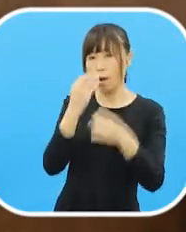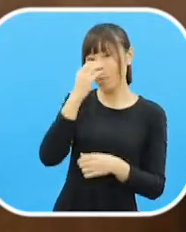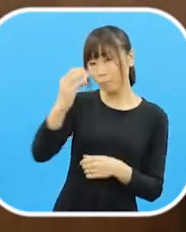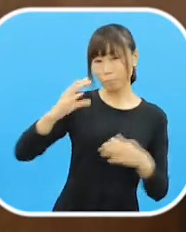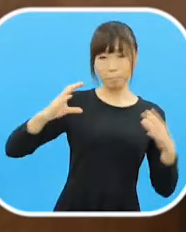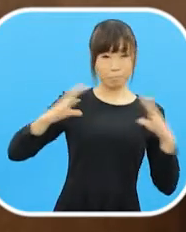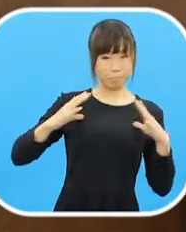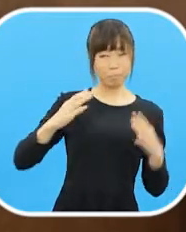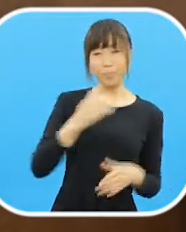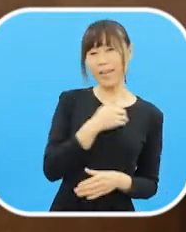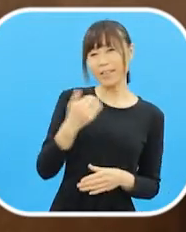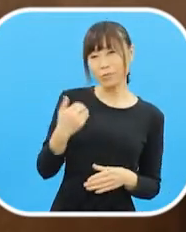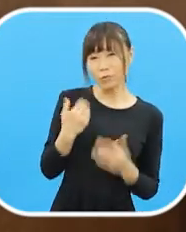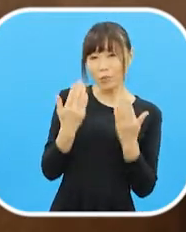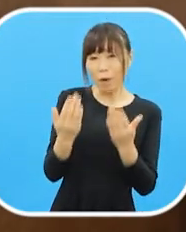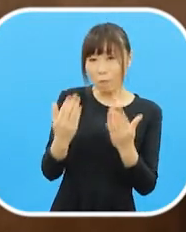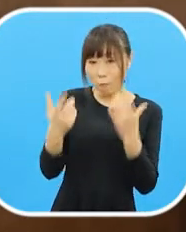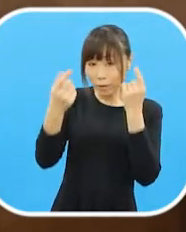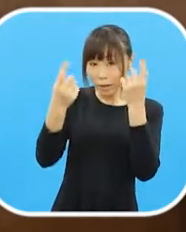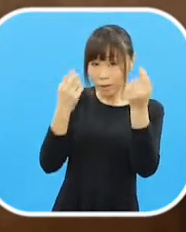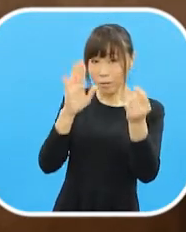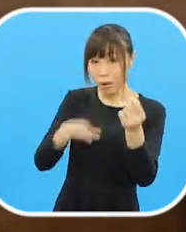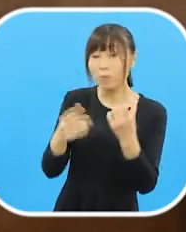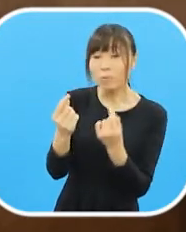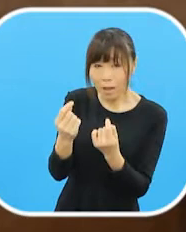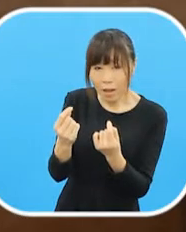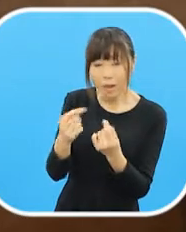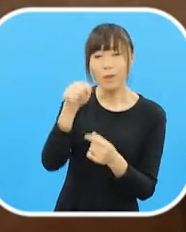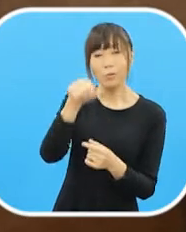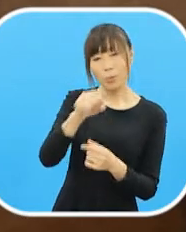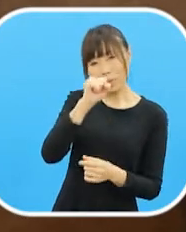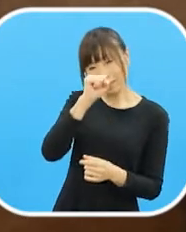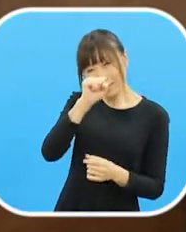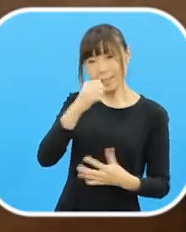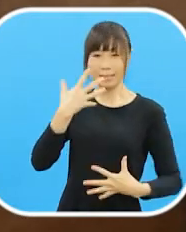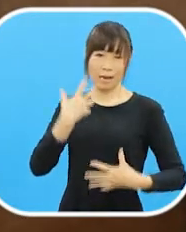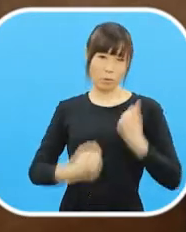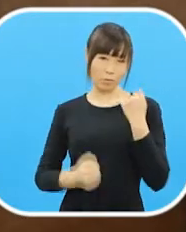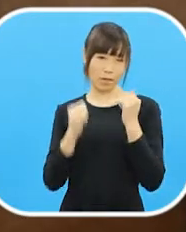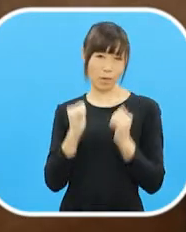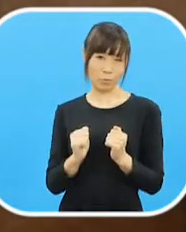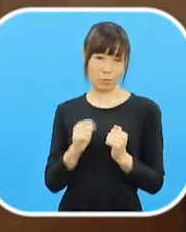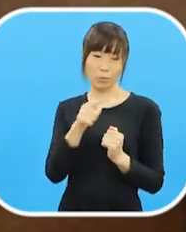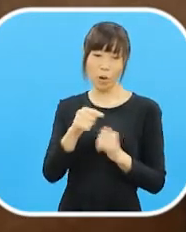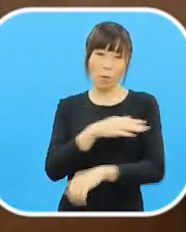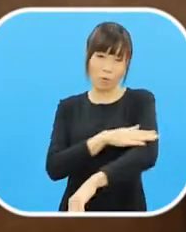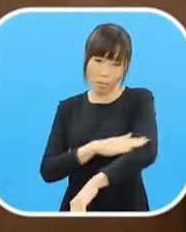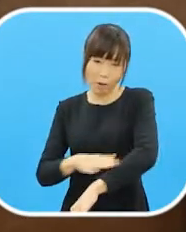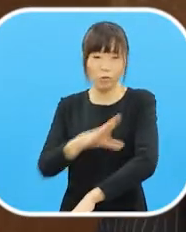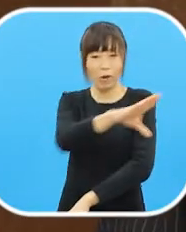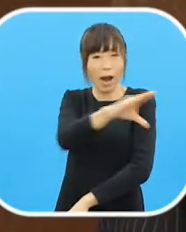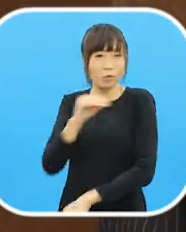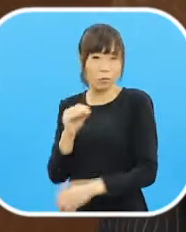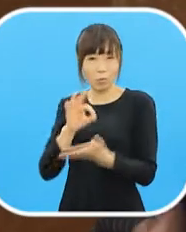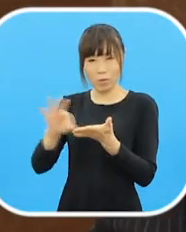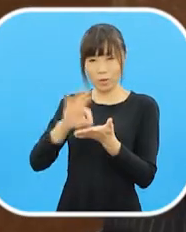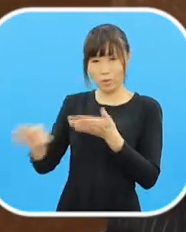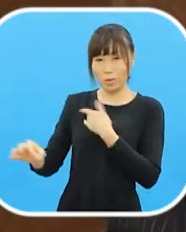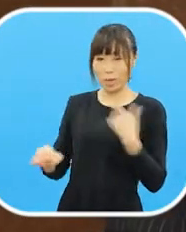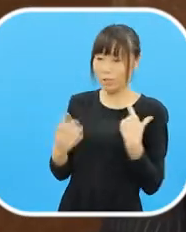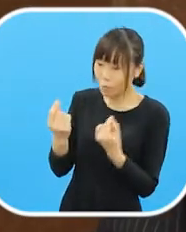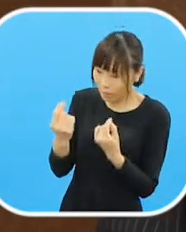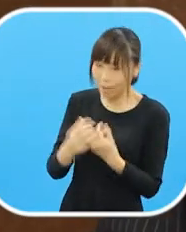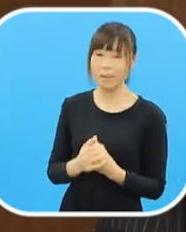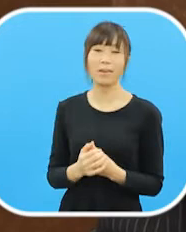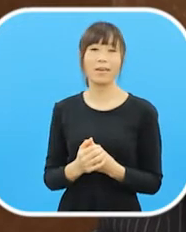大学がありますよね、うん、でそこにいい学生がいる、うん、それももっとこ うまく活用利用できますよね 我々もね一